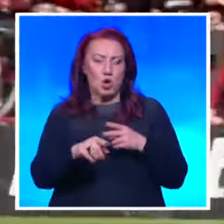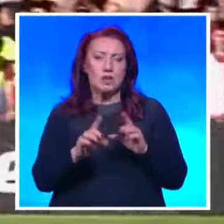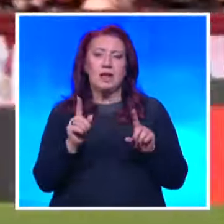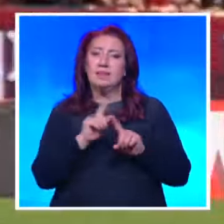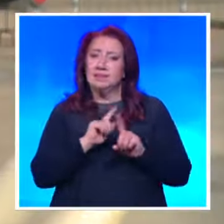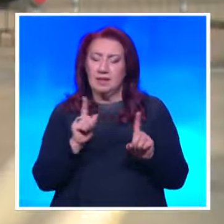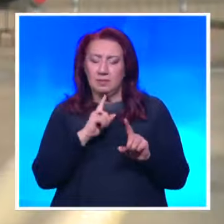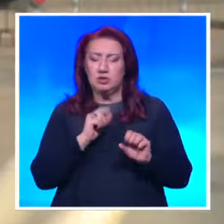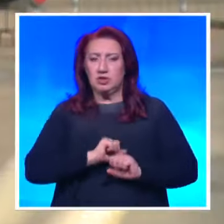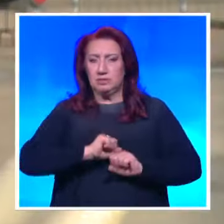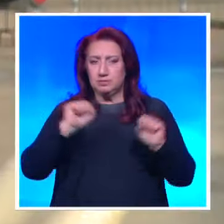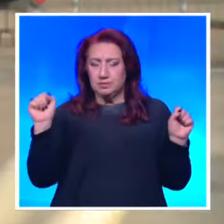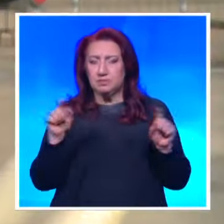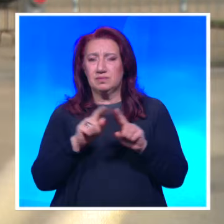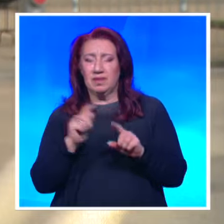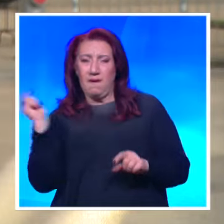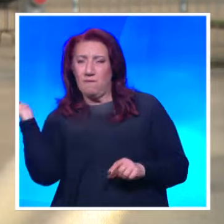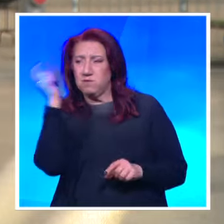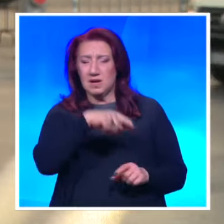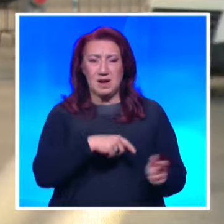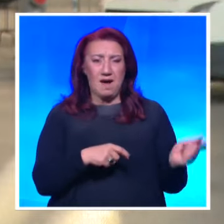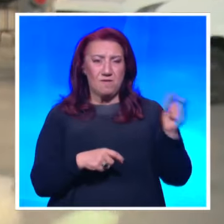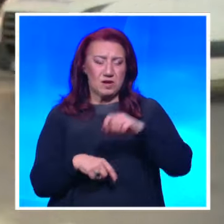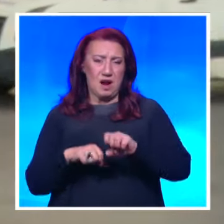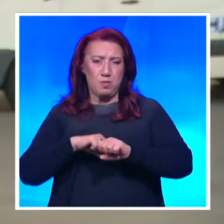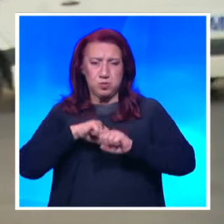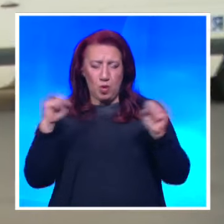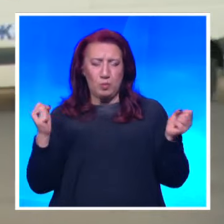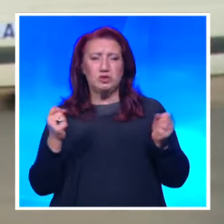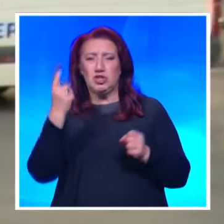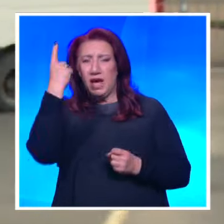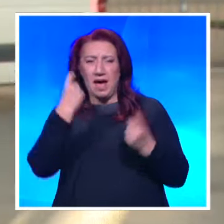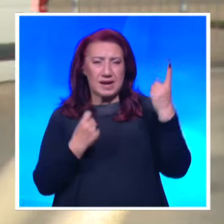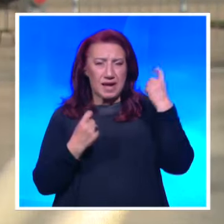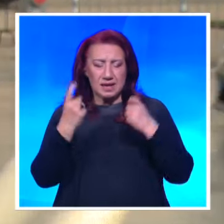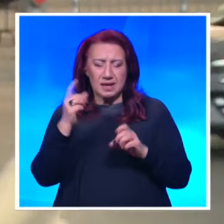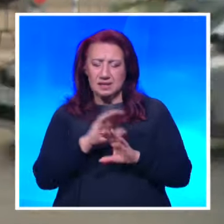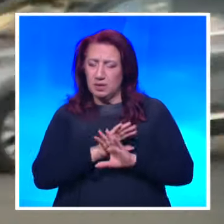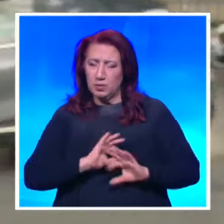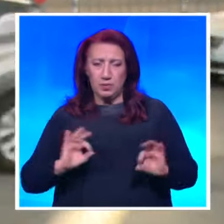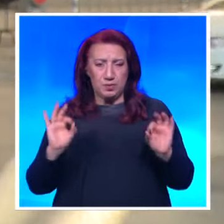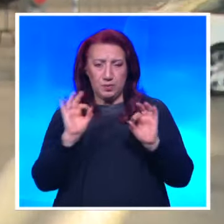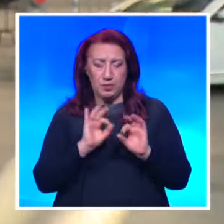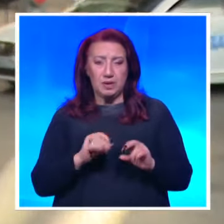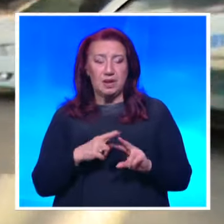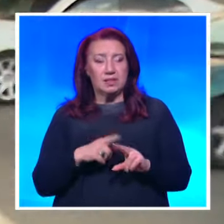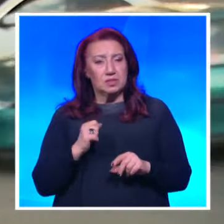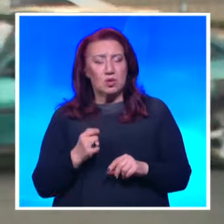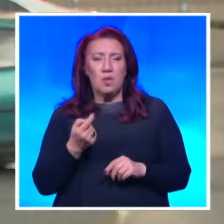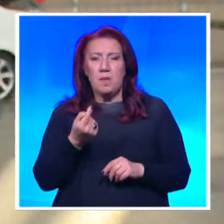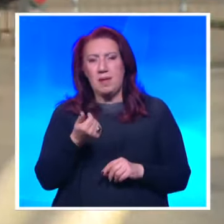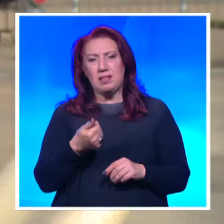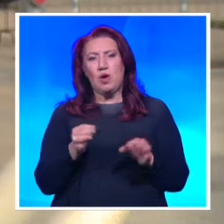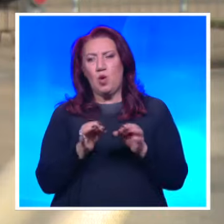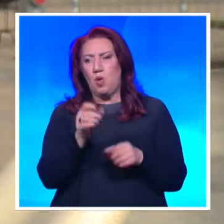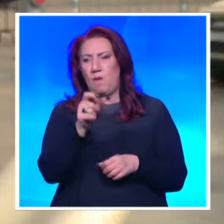на стадиона. Нямаше и престрелки с сигналните ракети, нито каквито и да било пиротехнически средства, но и доста малко фенове